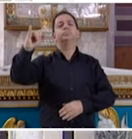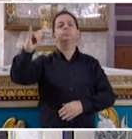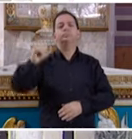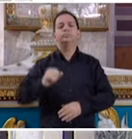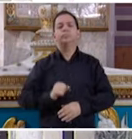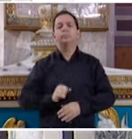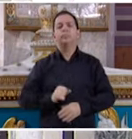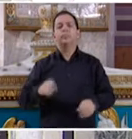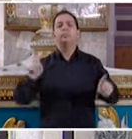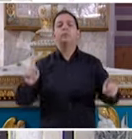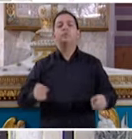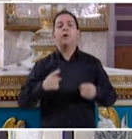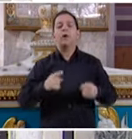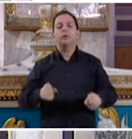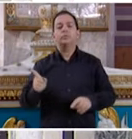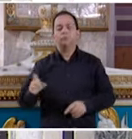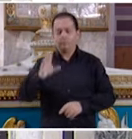αιώνων.